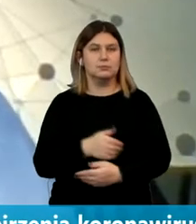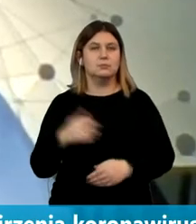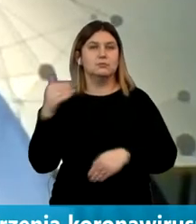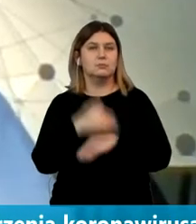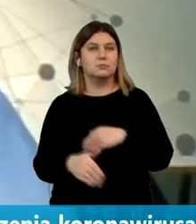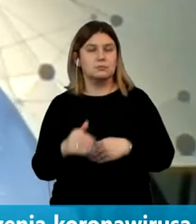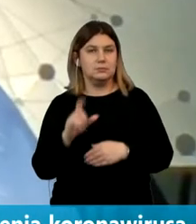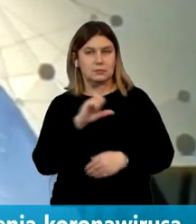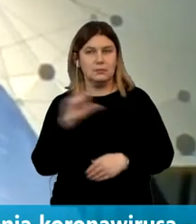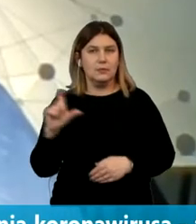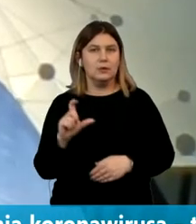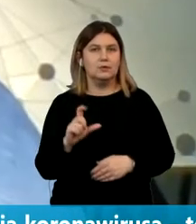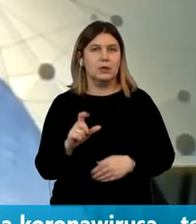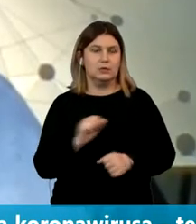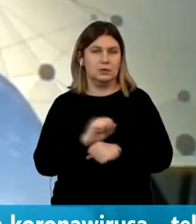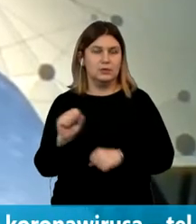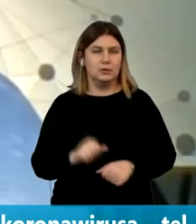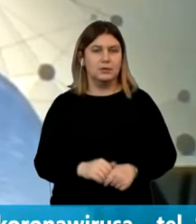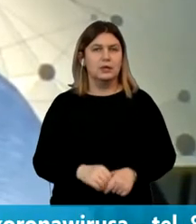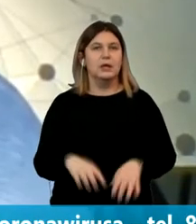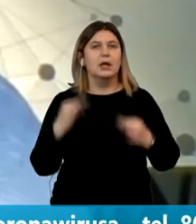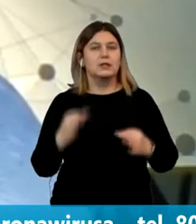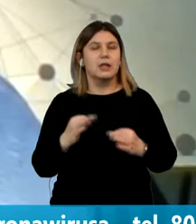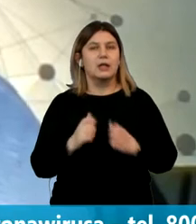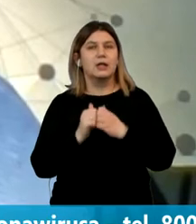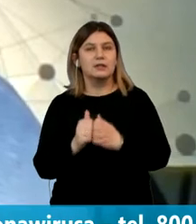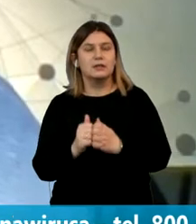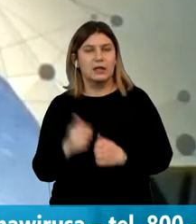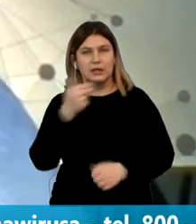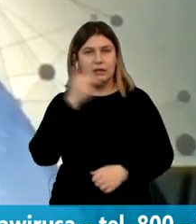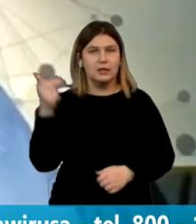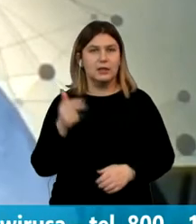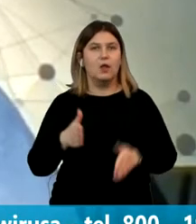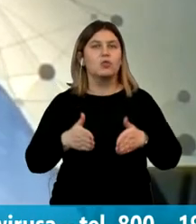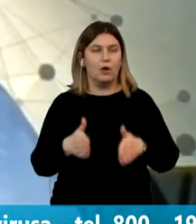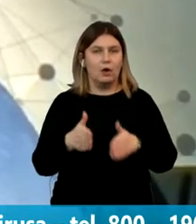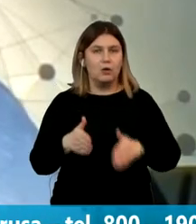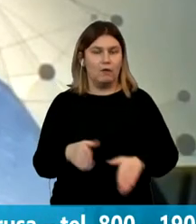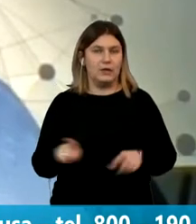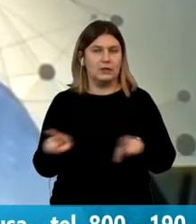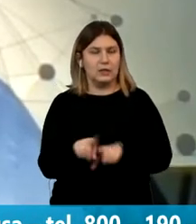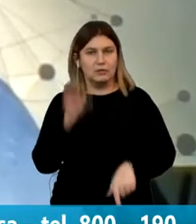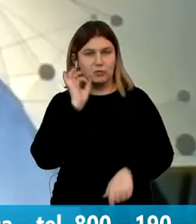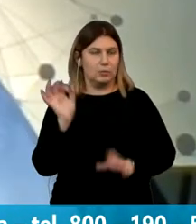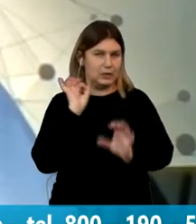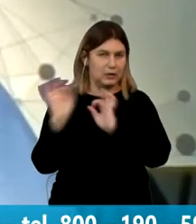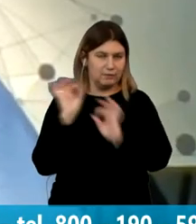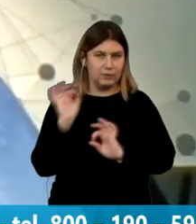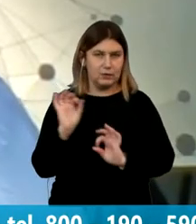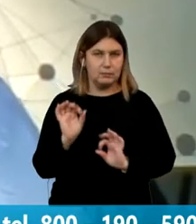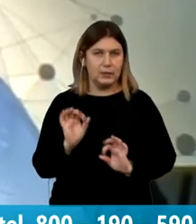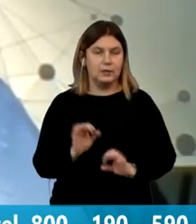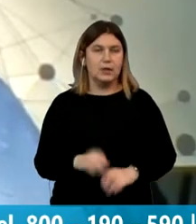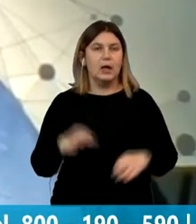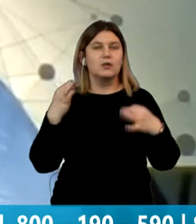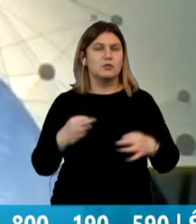czasie dzieje. Teraz parę zdań o tematach drogowych. Też dobre informacje. Dziś